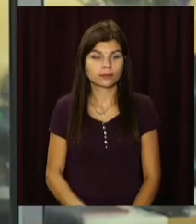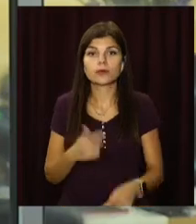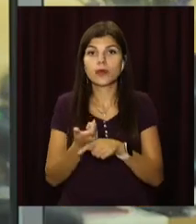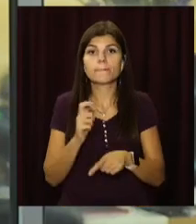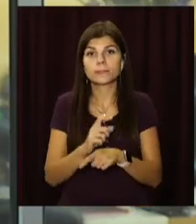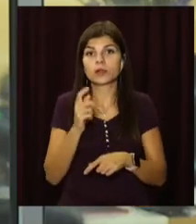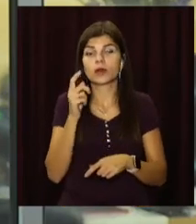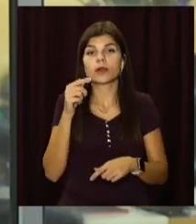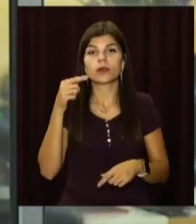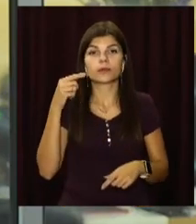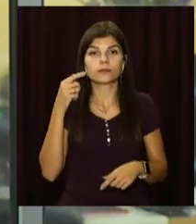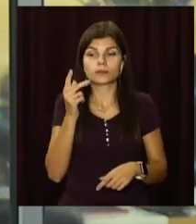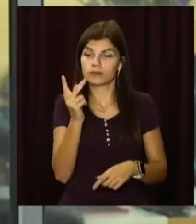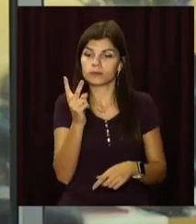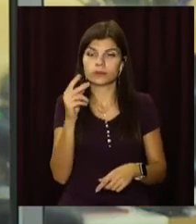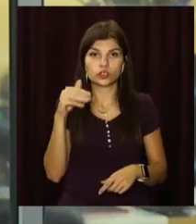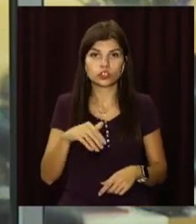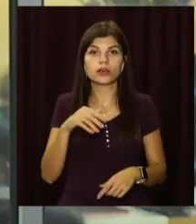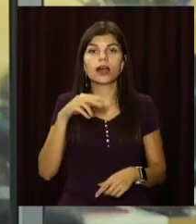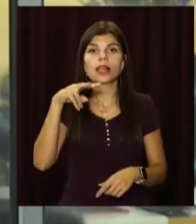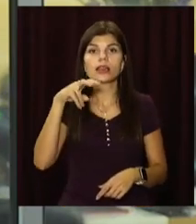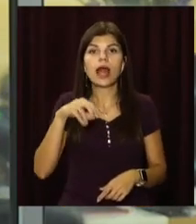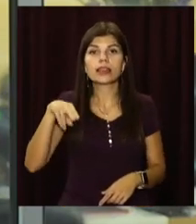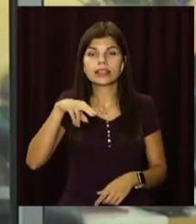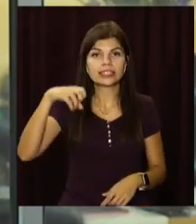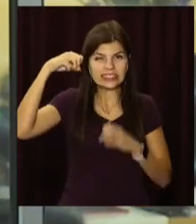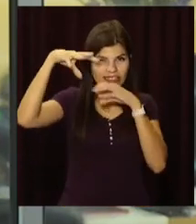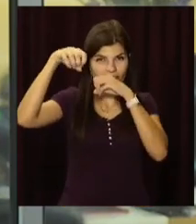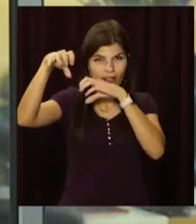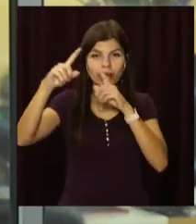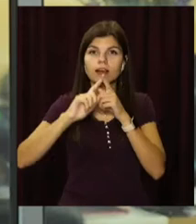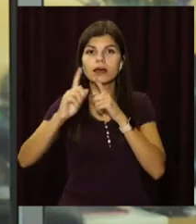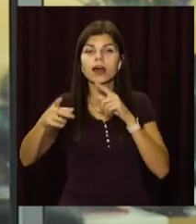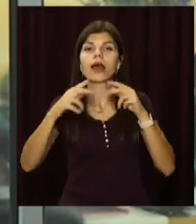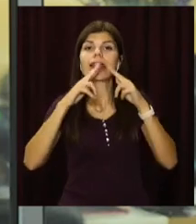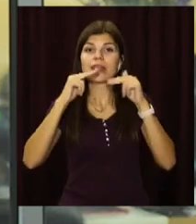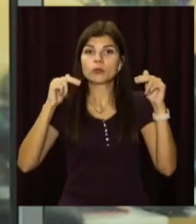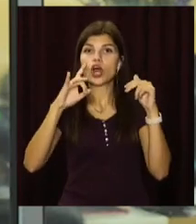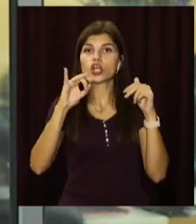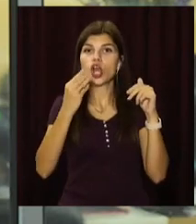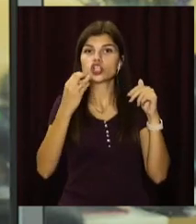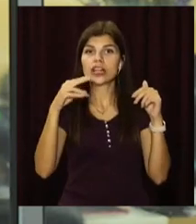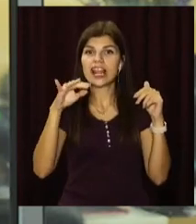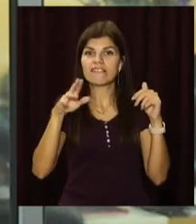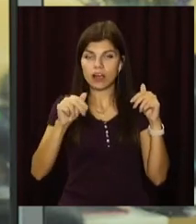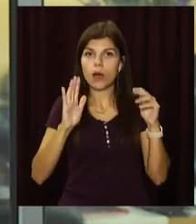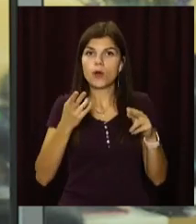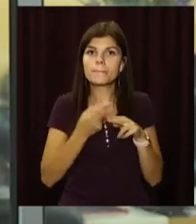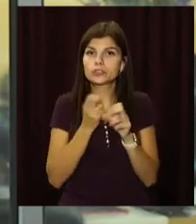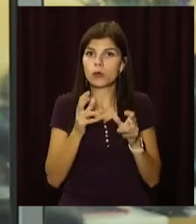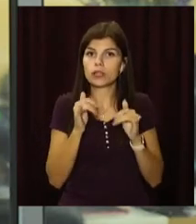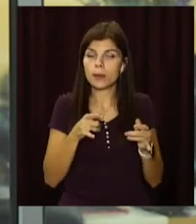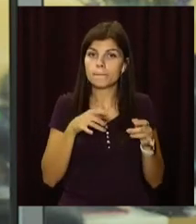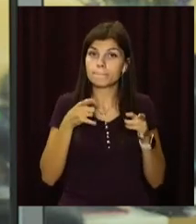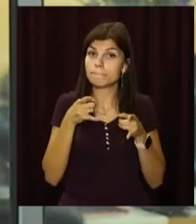Більше пів тисячі LED-світильників на 8 кілометрах дороги. На трасі Дніпро-Решетилівка тепер буде безпечніше для автомобілістів